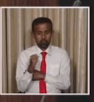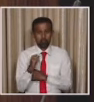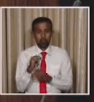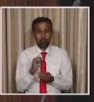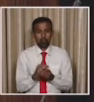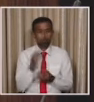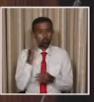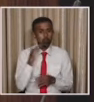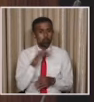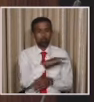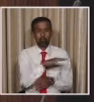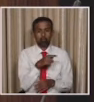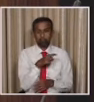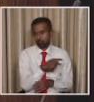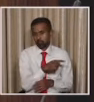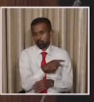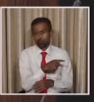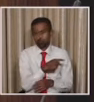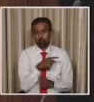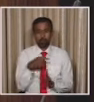වෙන්නේ මහජනතාව කියලා.